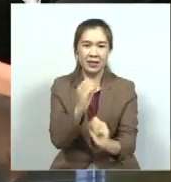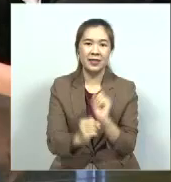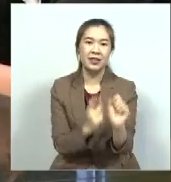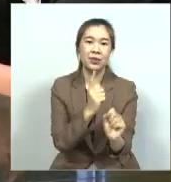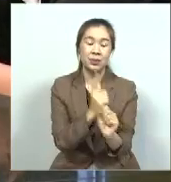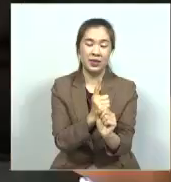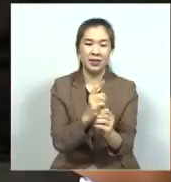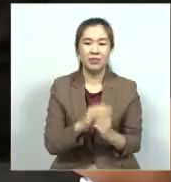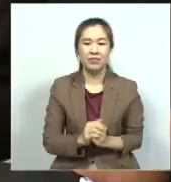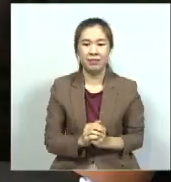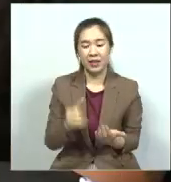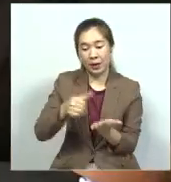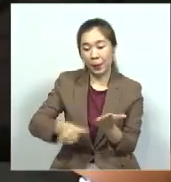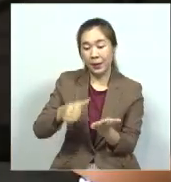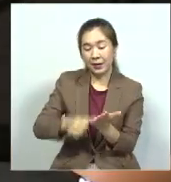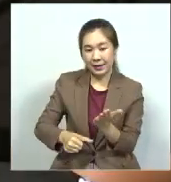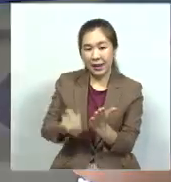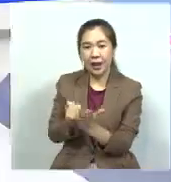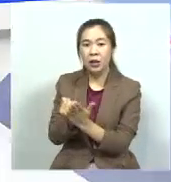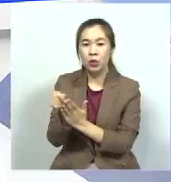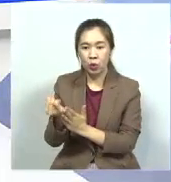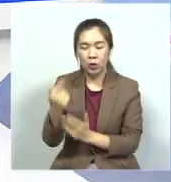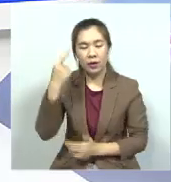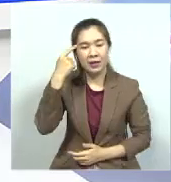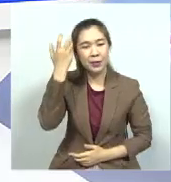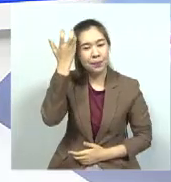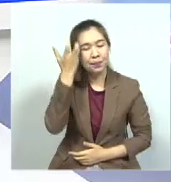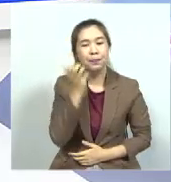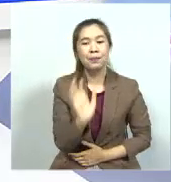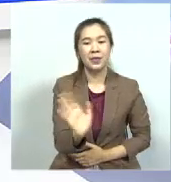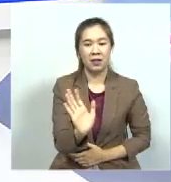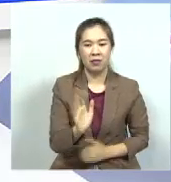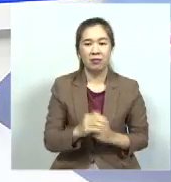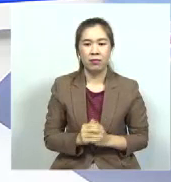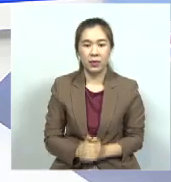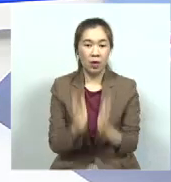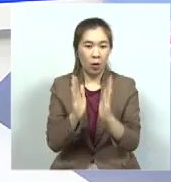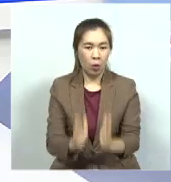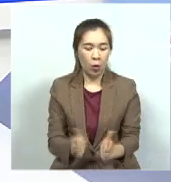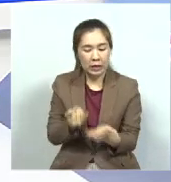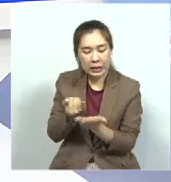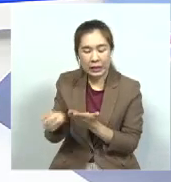เพราะฉะนั้นใครที่คือเสียภาษีถูกต้องอยู่แล้วก็ไม่ต้องกังวลคือสรรพากรเขาบอกว่าคนที่ไม่เค